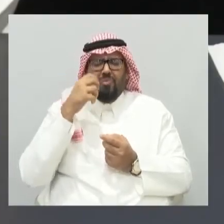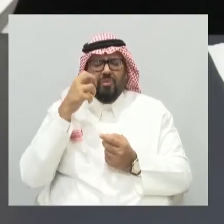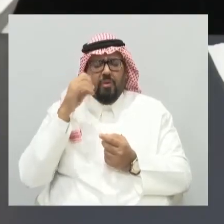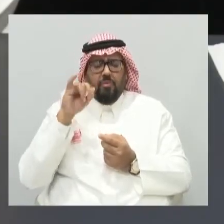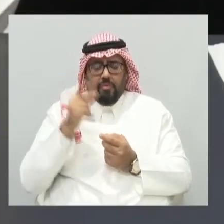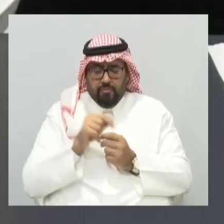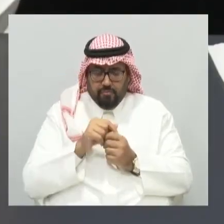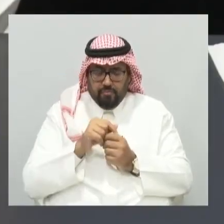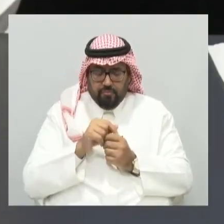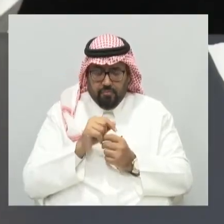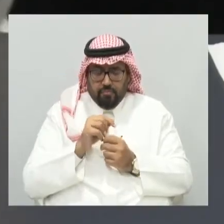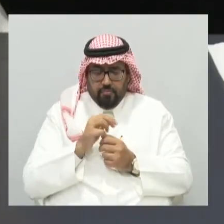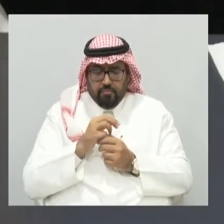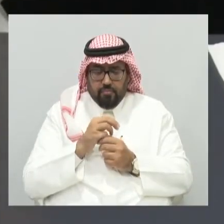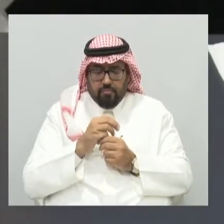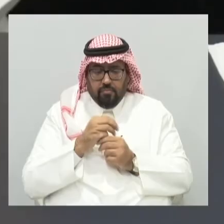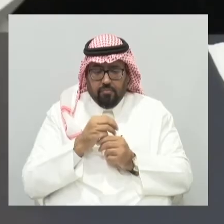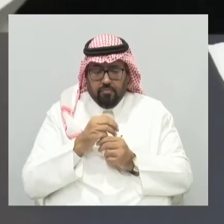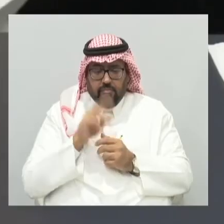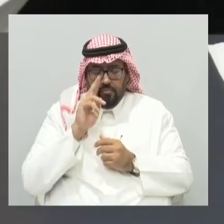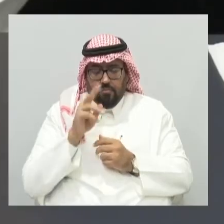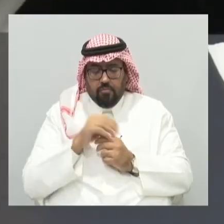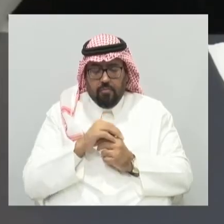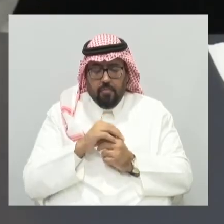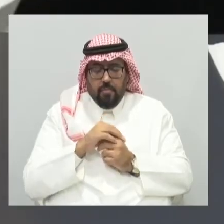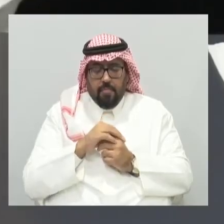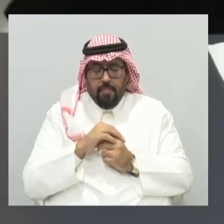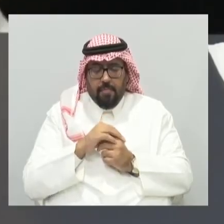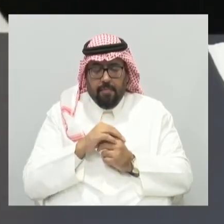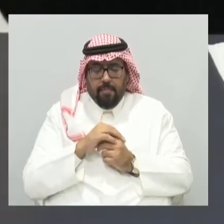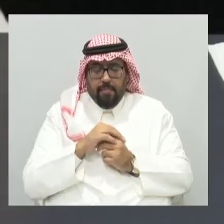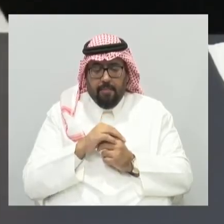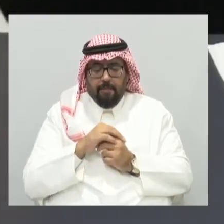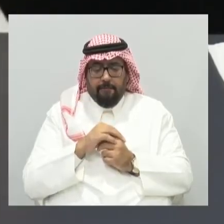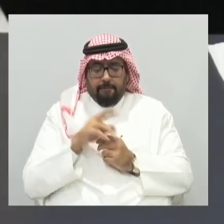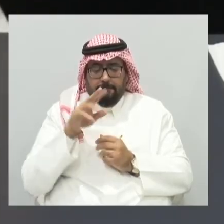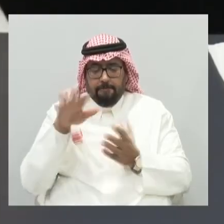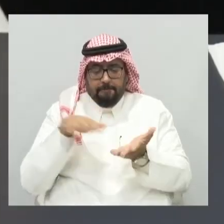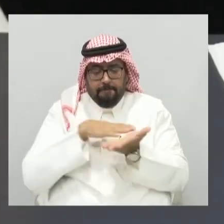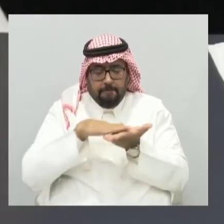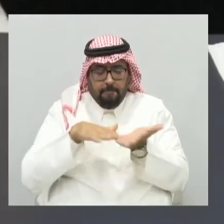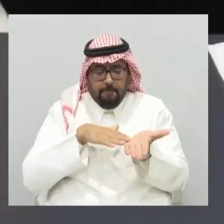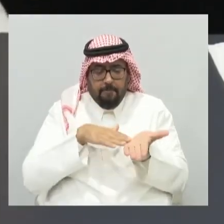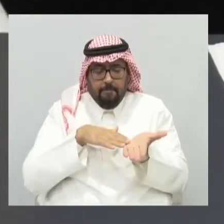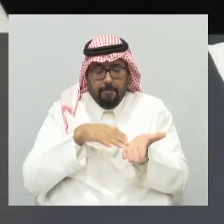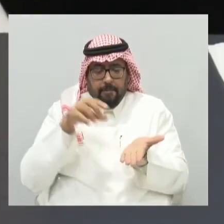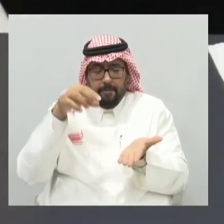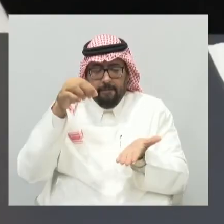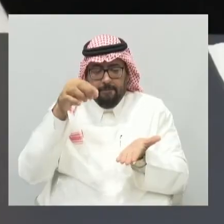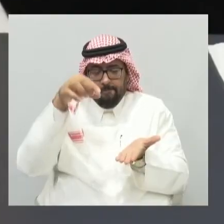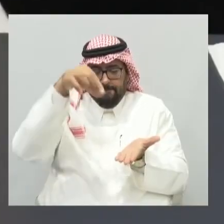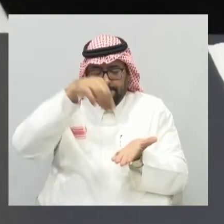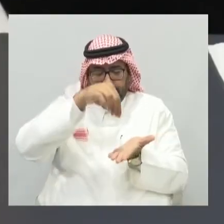الشيء اللي نقدر نوصفه طيب تعالوا نشوف التجربه عندنا هذه الان القطعه بعبي